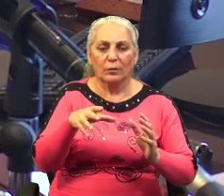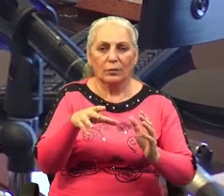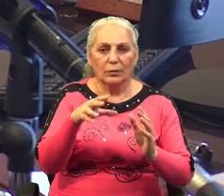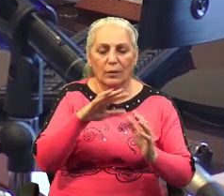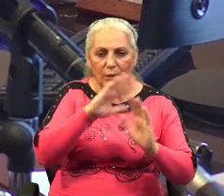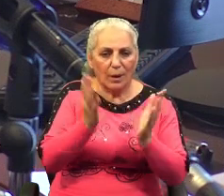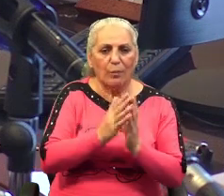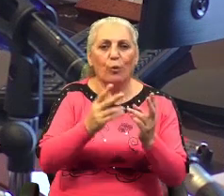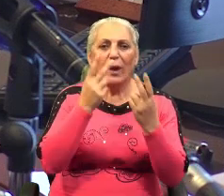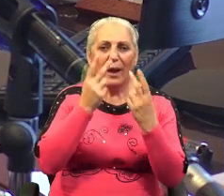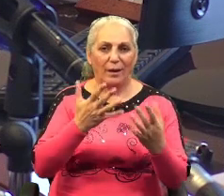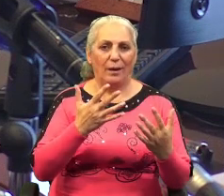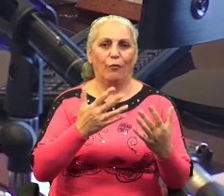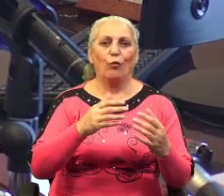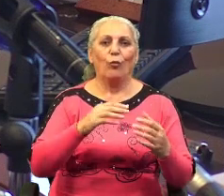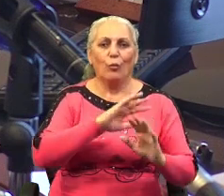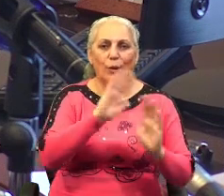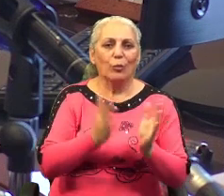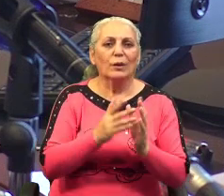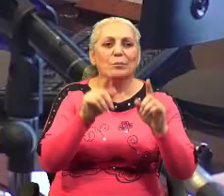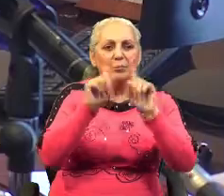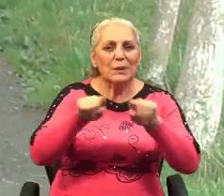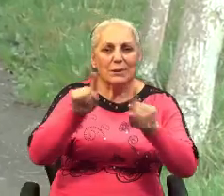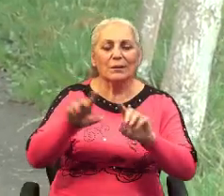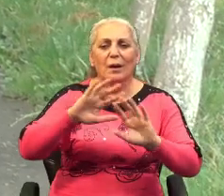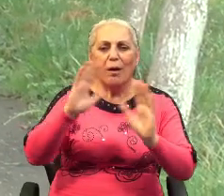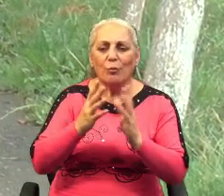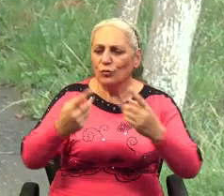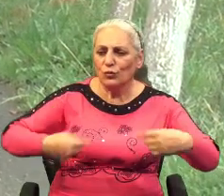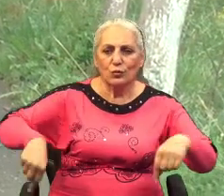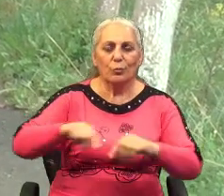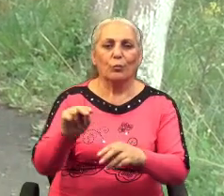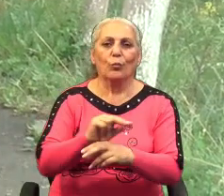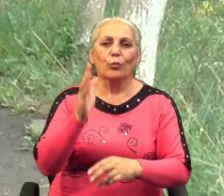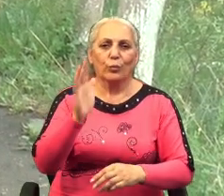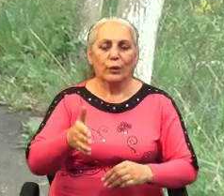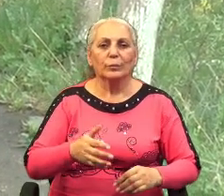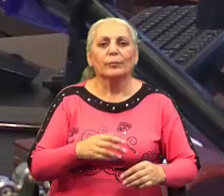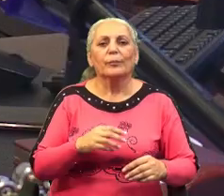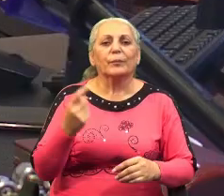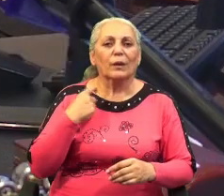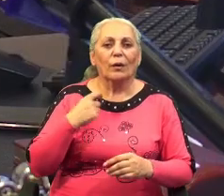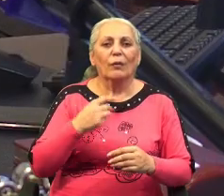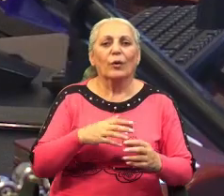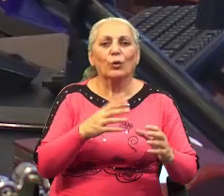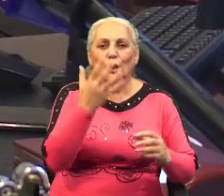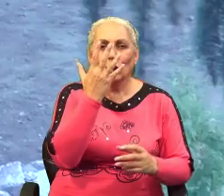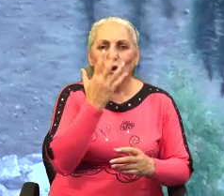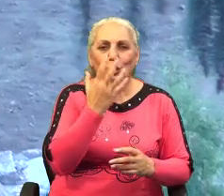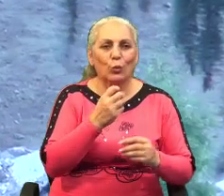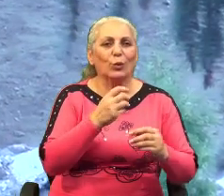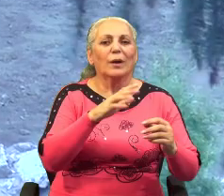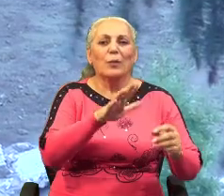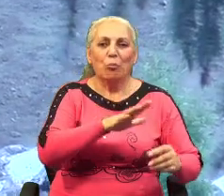տեսարժան վայրերից մեկը համարվող պատկերասրահը իր շրջակայքով։ Վանաձորի փողոցների տխուր պատկերը փոփոխության կենթարկվի։